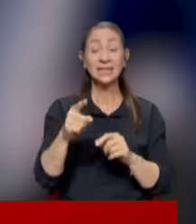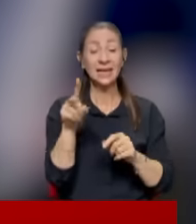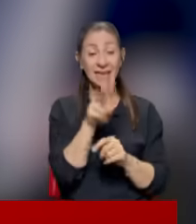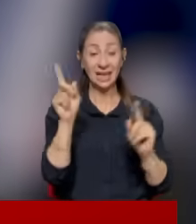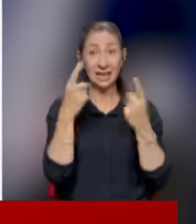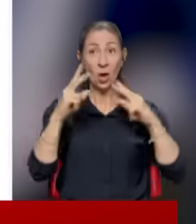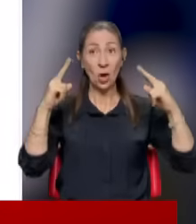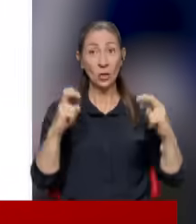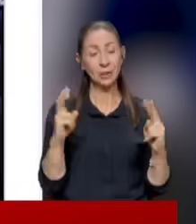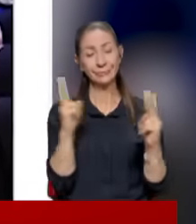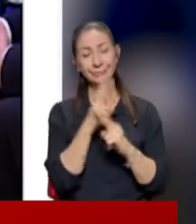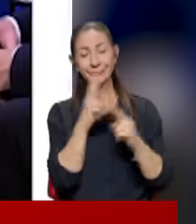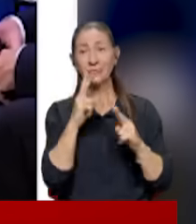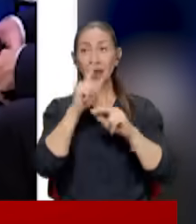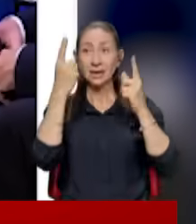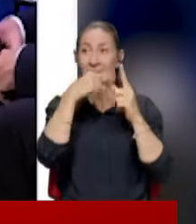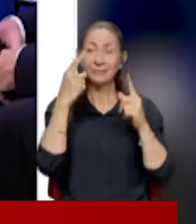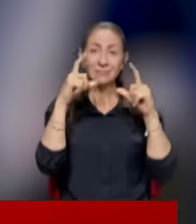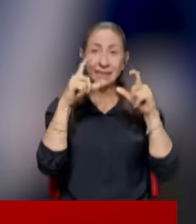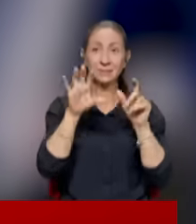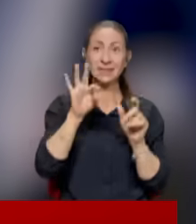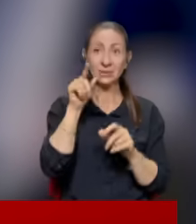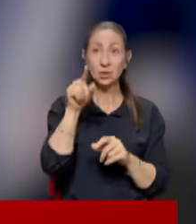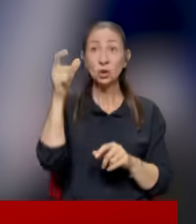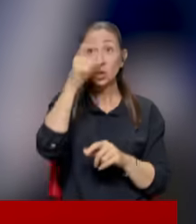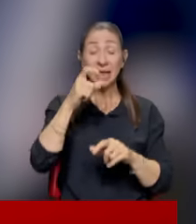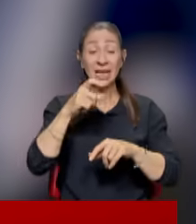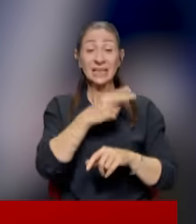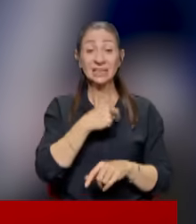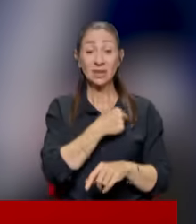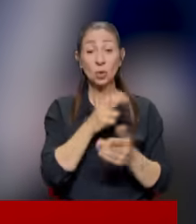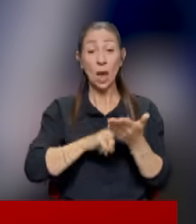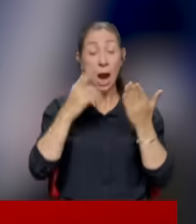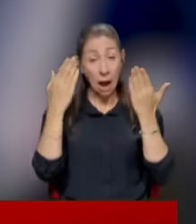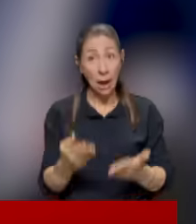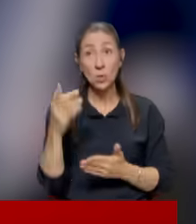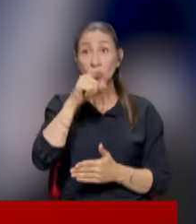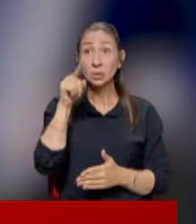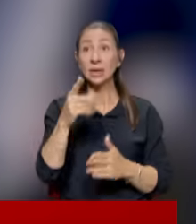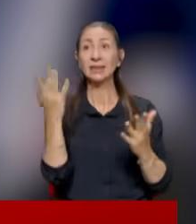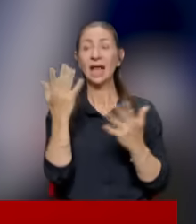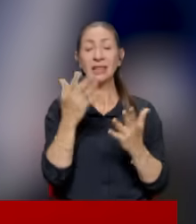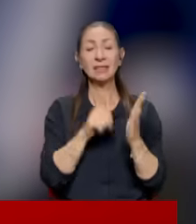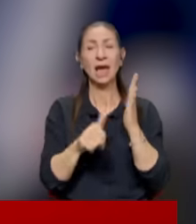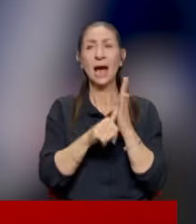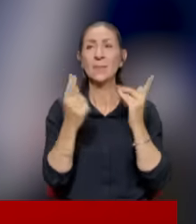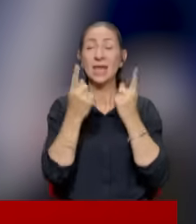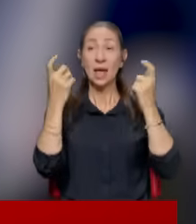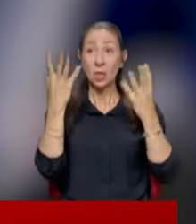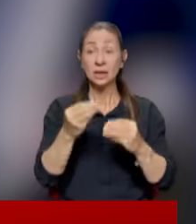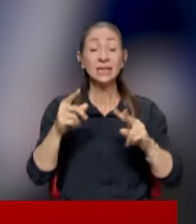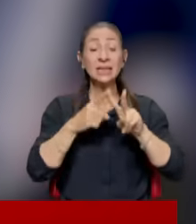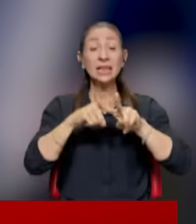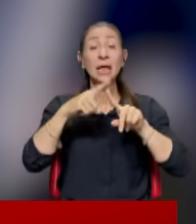iki liderin otururken güldükleri bir pozu tercih etti. Türkiye'nin İsveç'in üyeliğini kabul etmesiyle daha da tarihi bir hale gelen